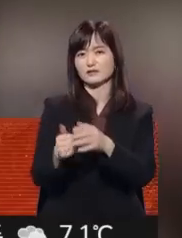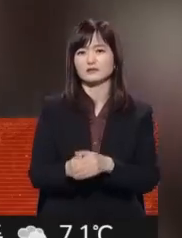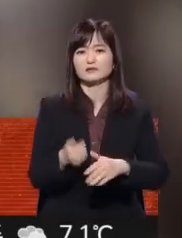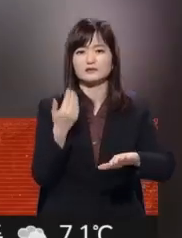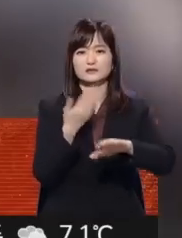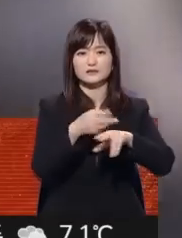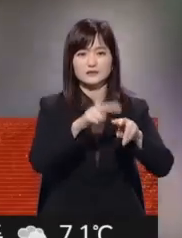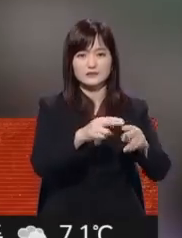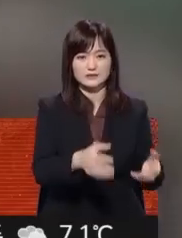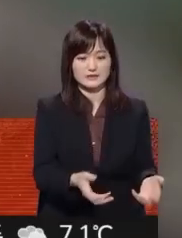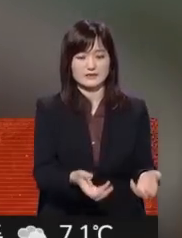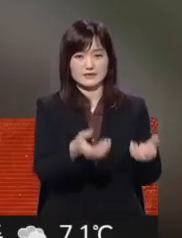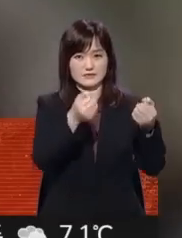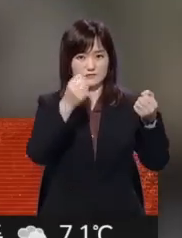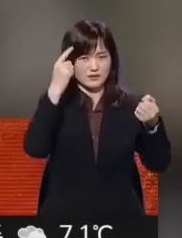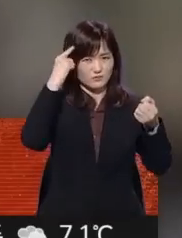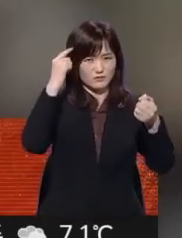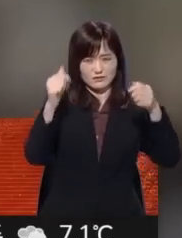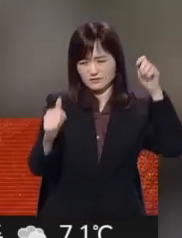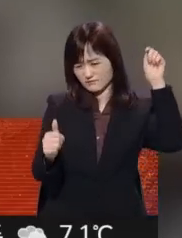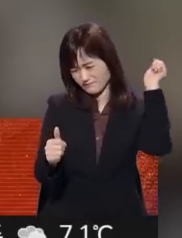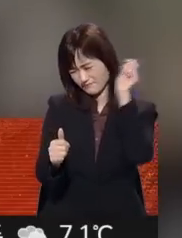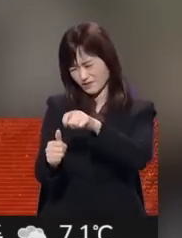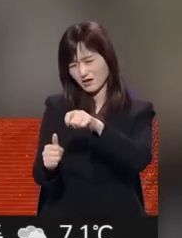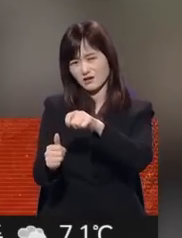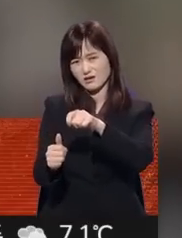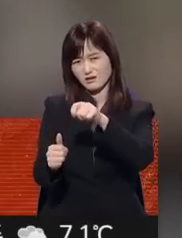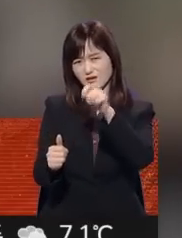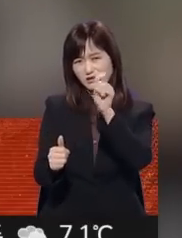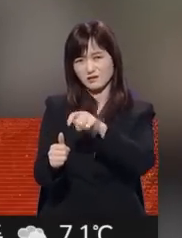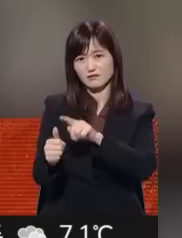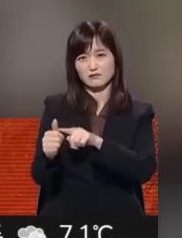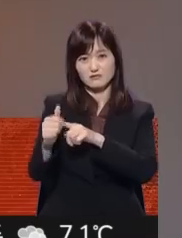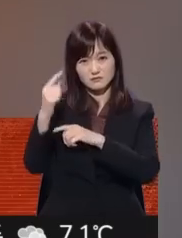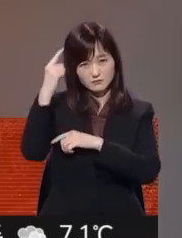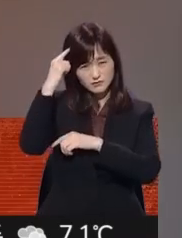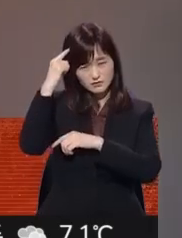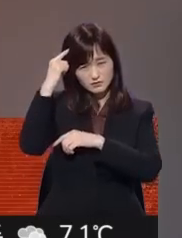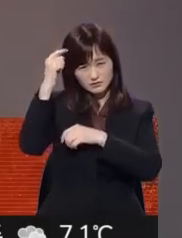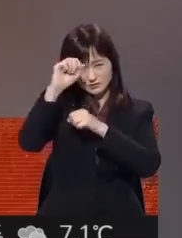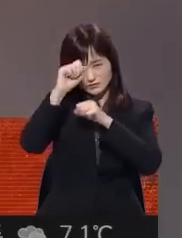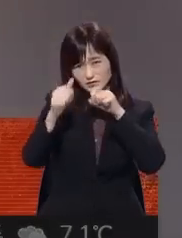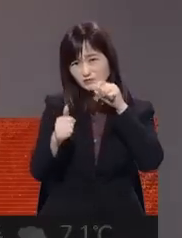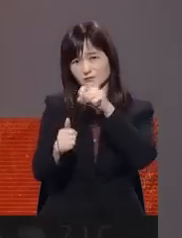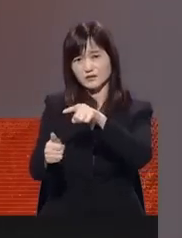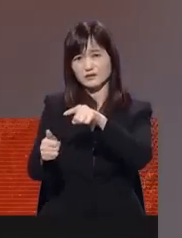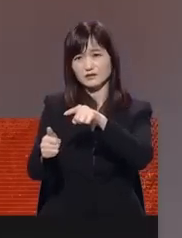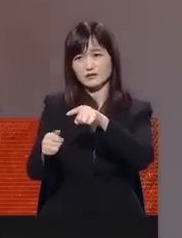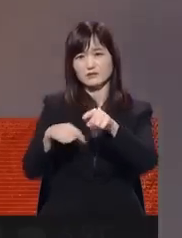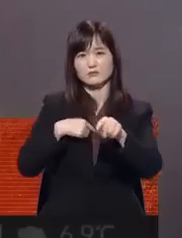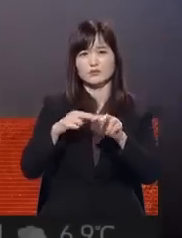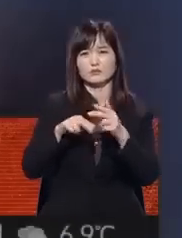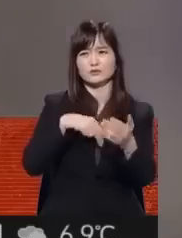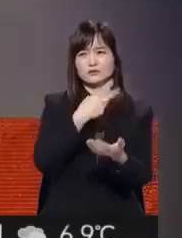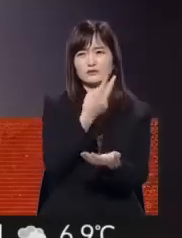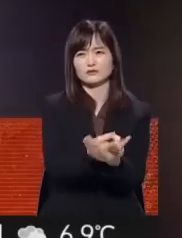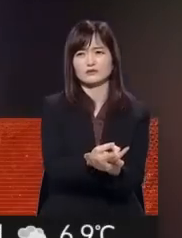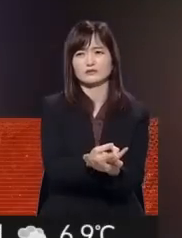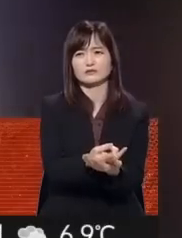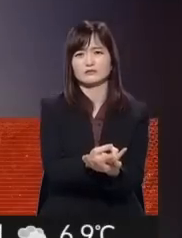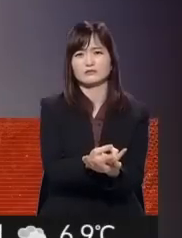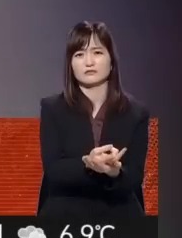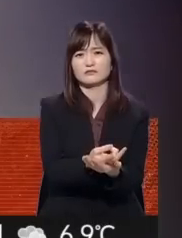다른 의자를 집어서 이번엔 머리를 내리찍습니다. 남성이 머리를 발로 차다가 또 제풀에 저렇게 보니 넘어지기까지 한